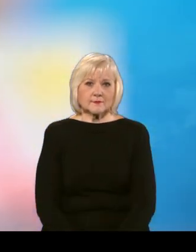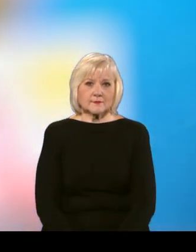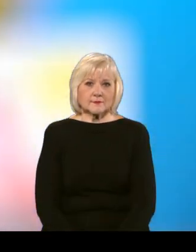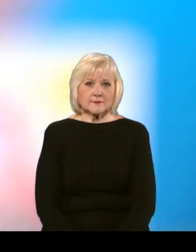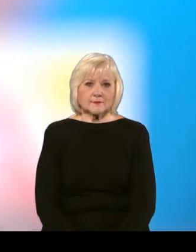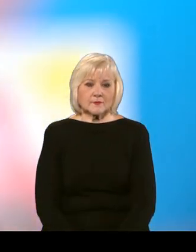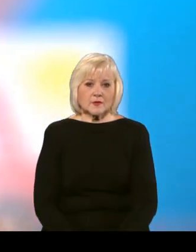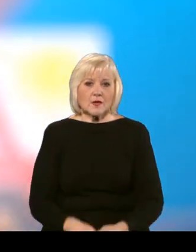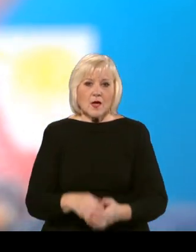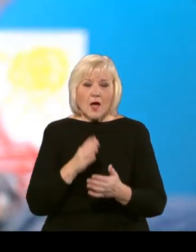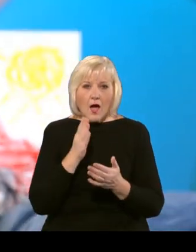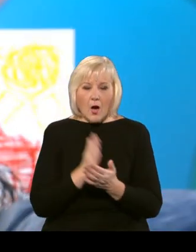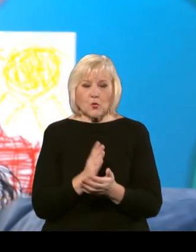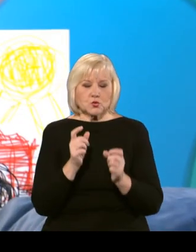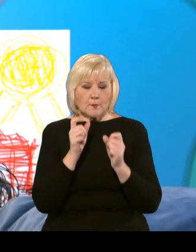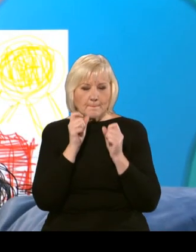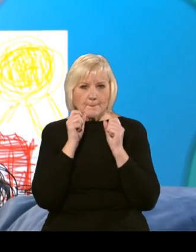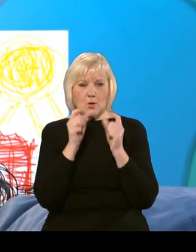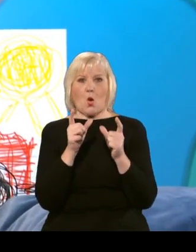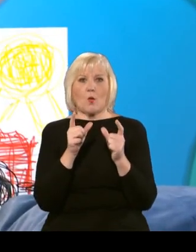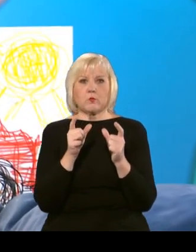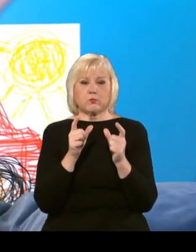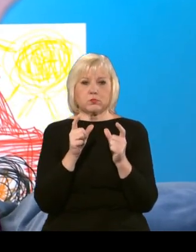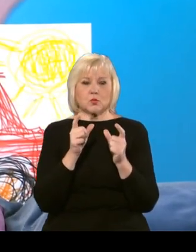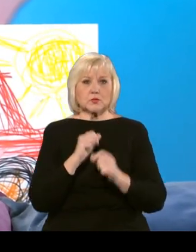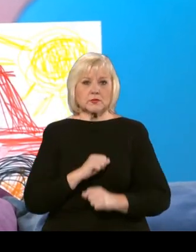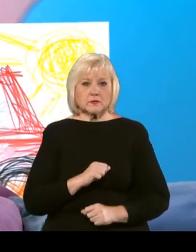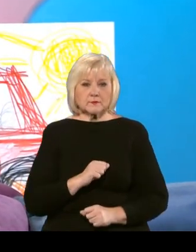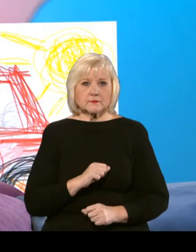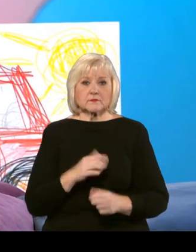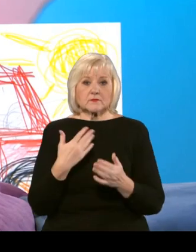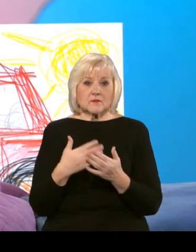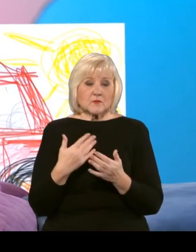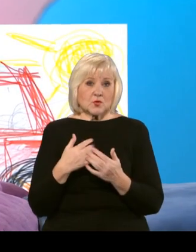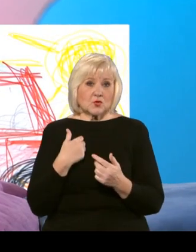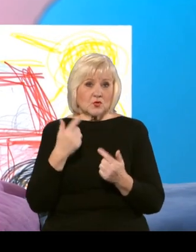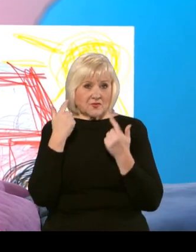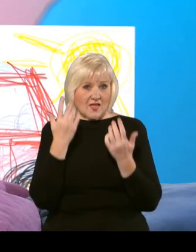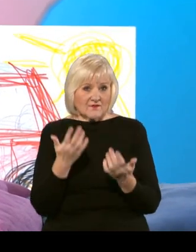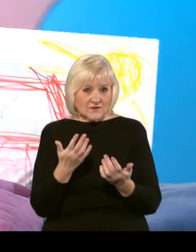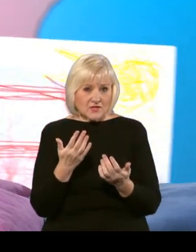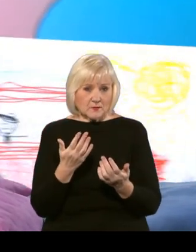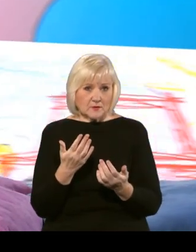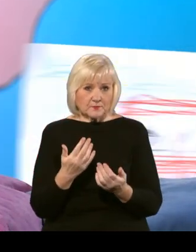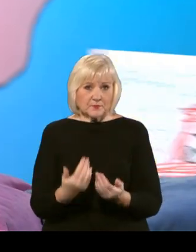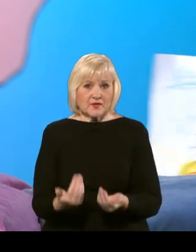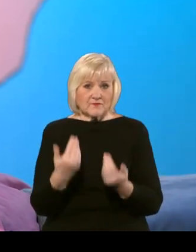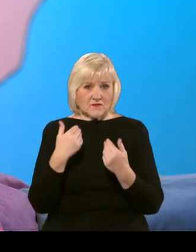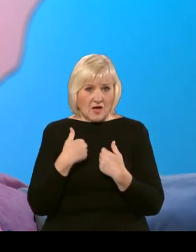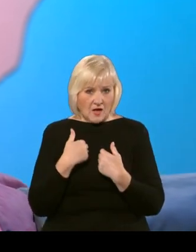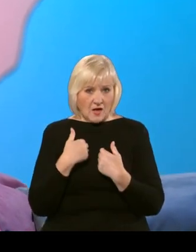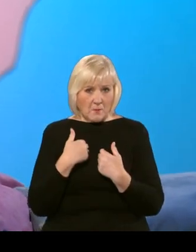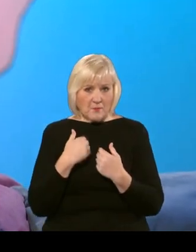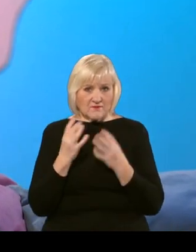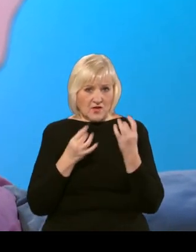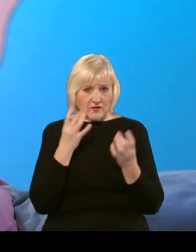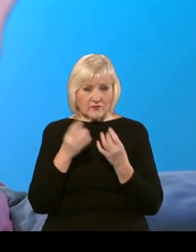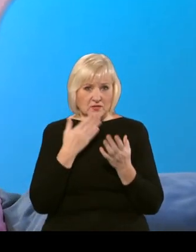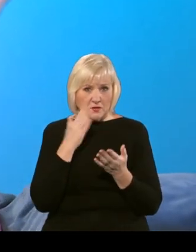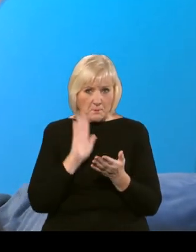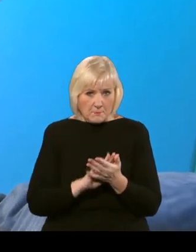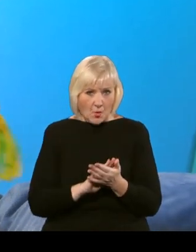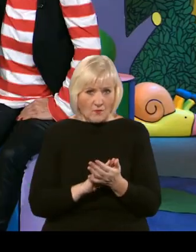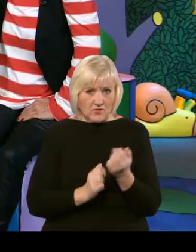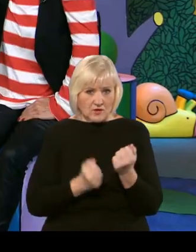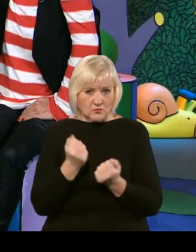A v tom jsem se probudil a proto nevím, jestli k nám do fanfárie pan panáček dojel nebo